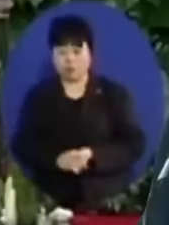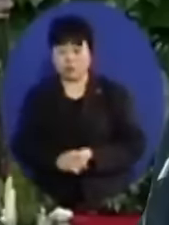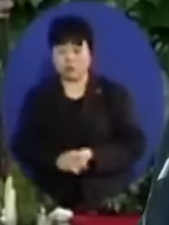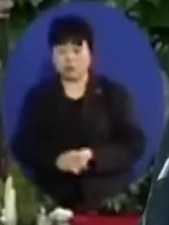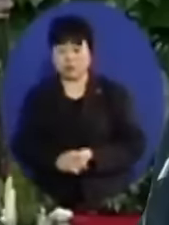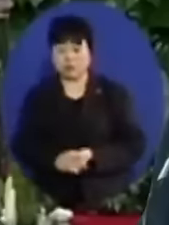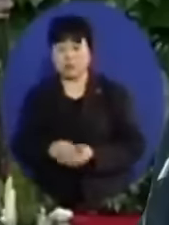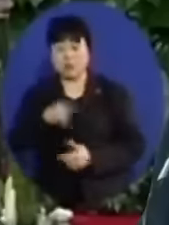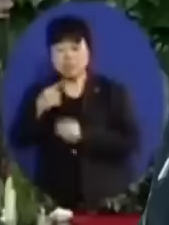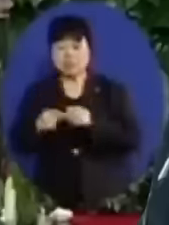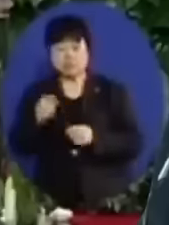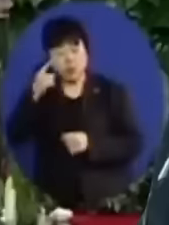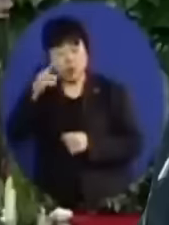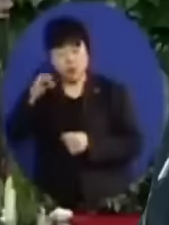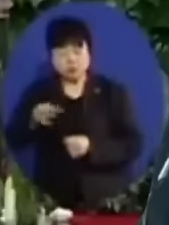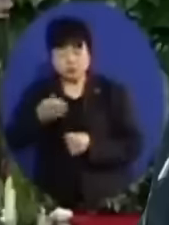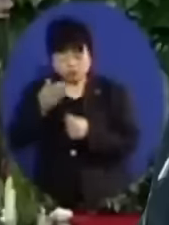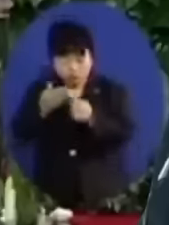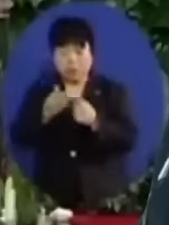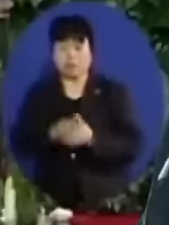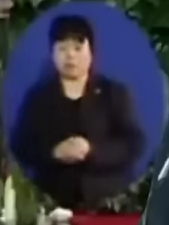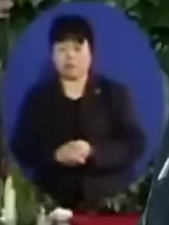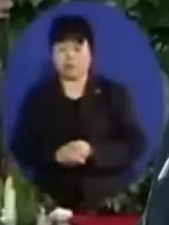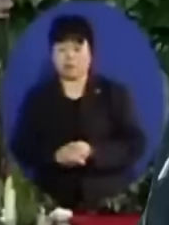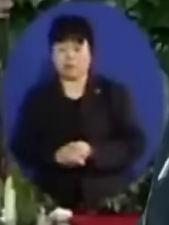근데 1년치 월급을 내놓겠습니다.